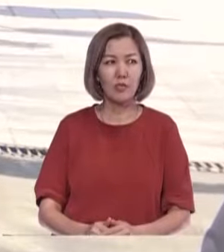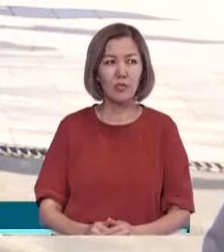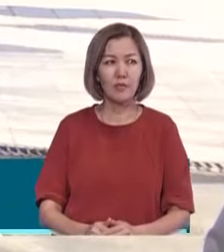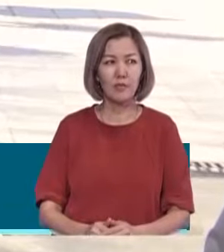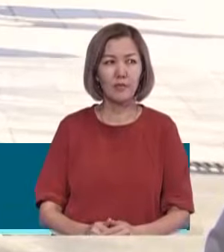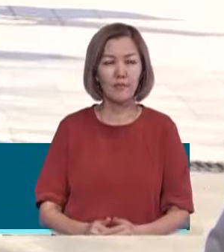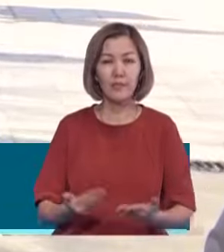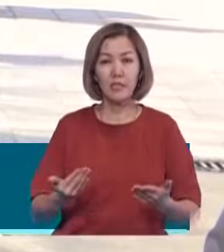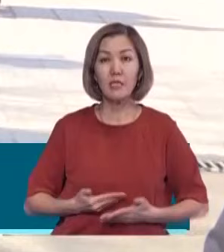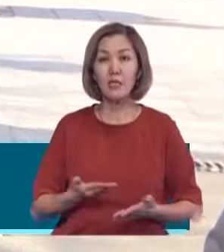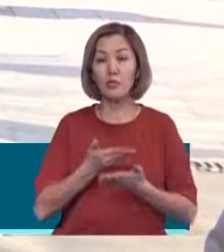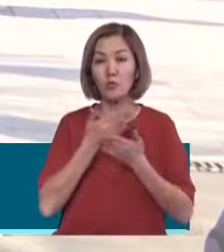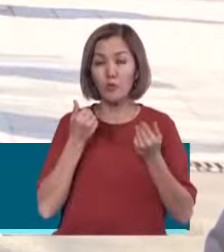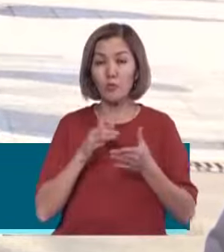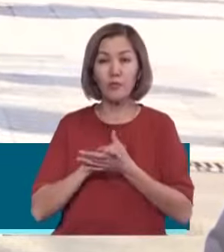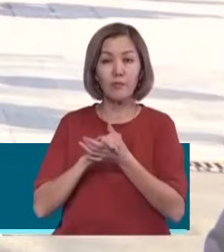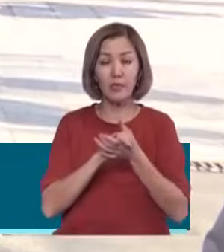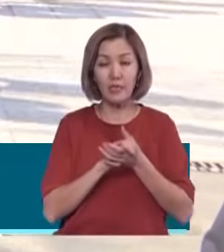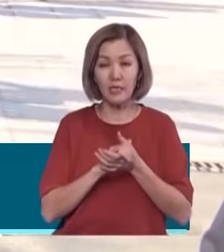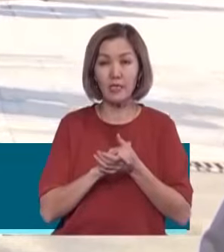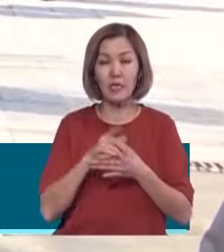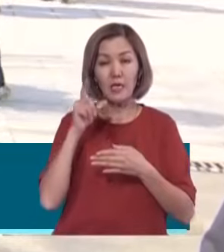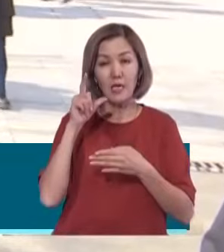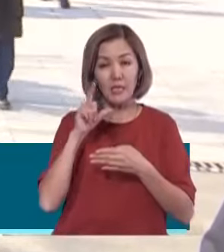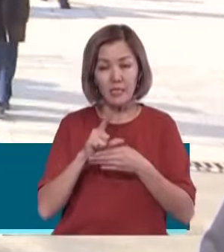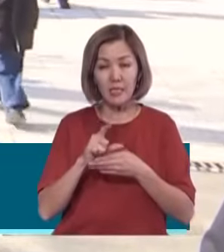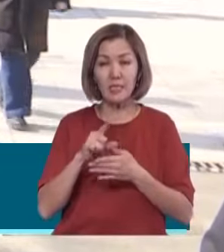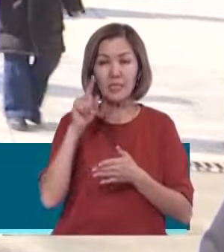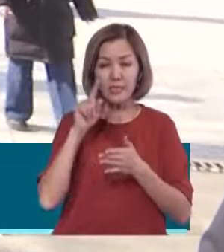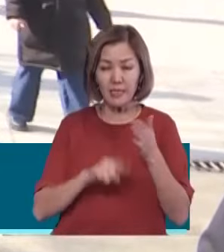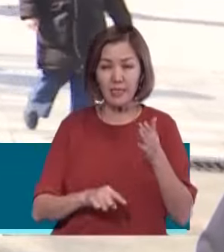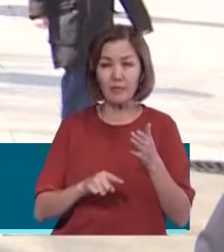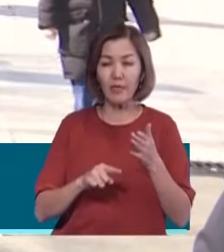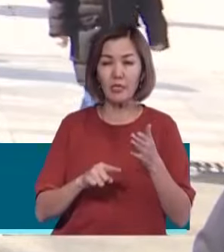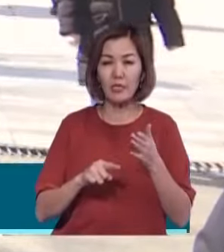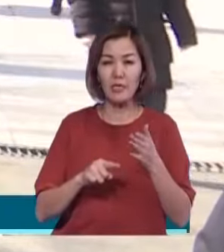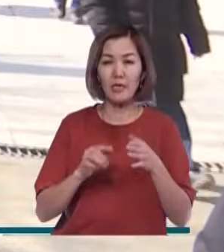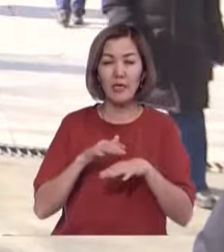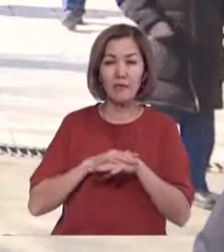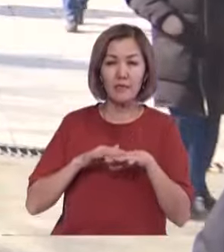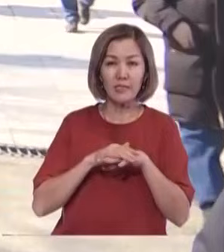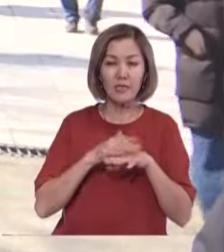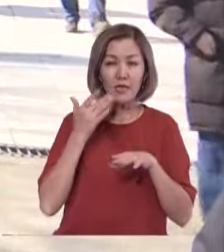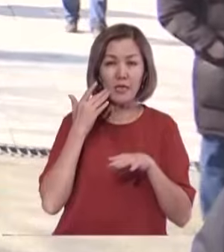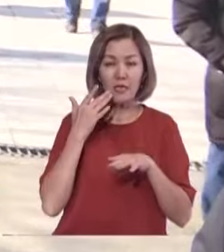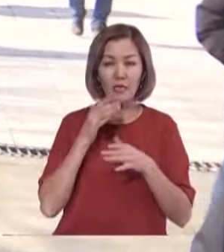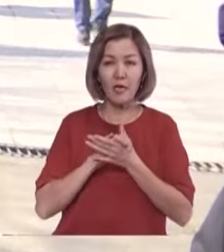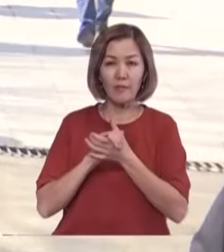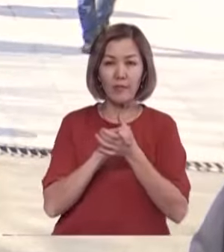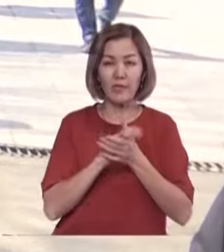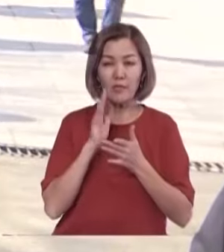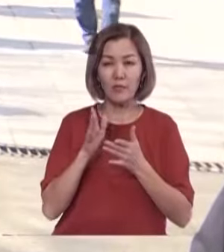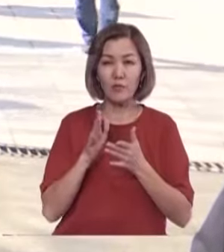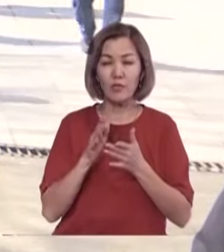жоқ дейді мысалға. Вот дін бар жерде береке бар. Мысалға бұл жерде енді қазір жастар өсіп келе жатыр. Бұл енді осы ауылға